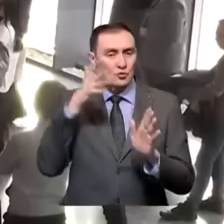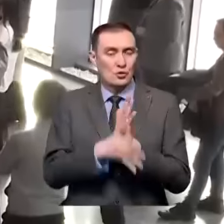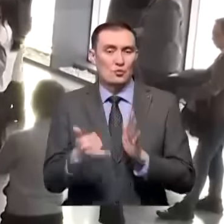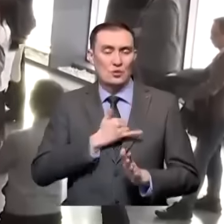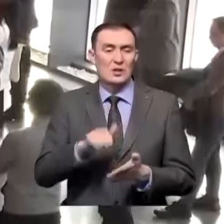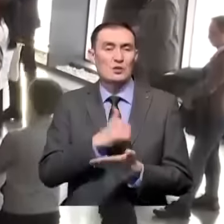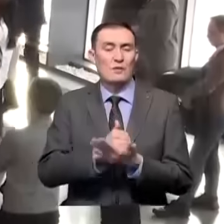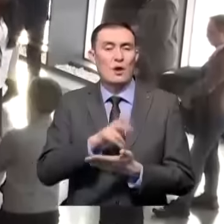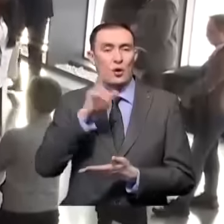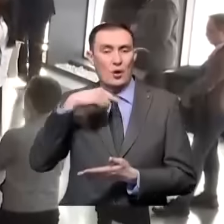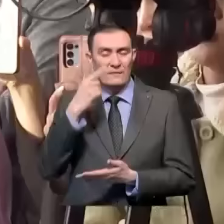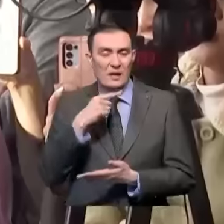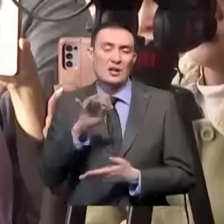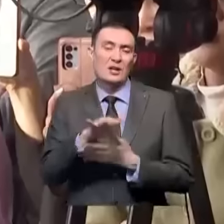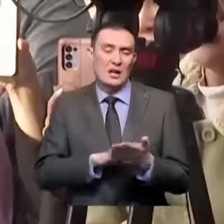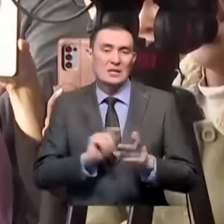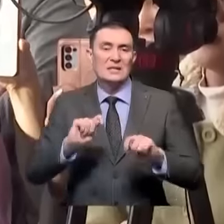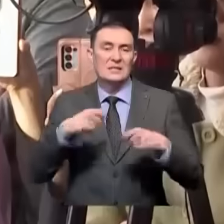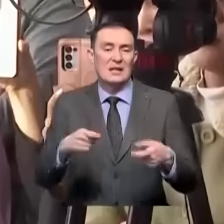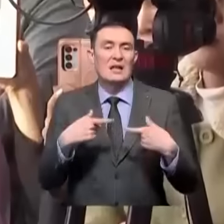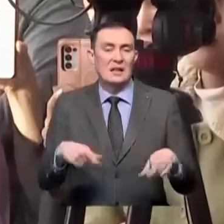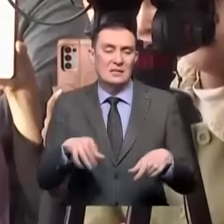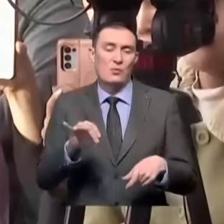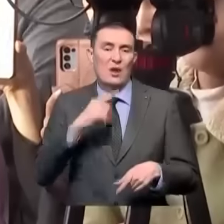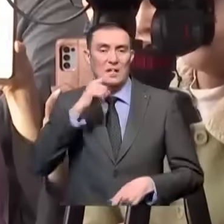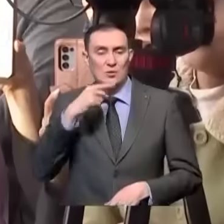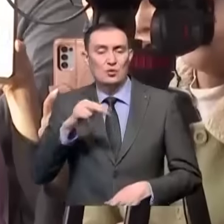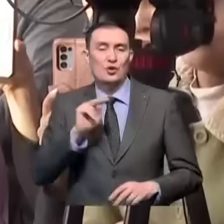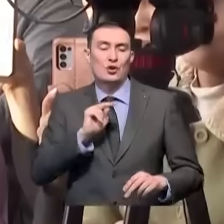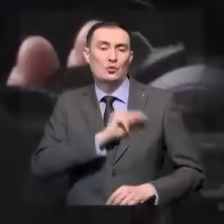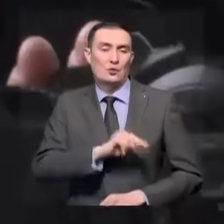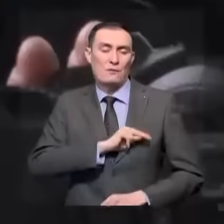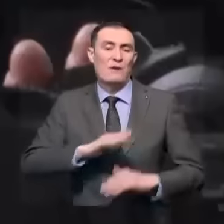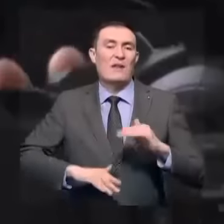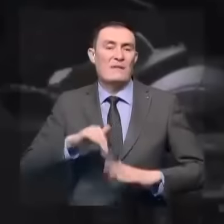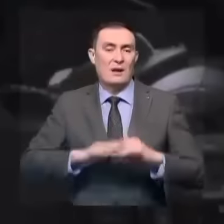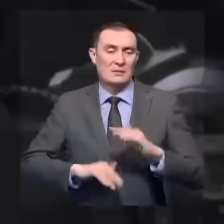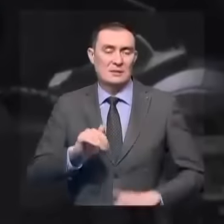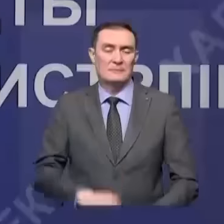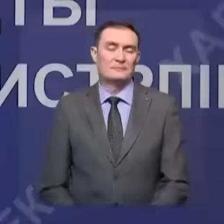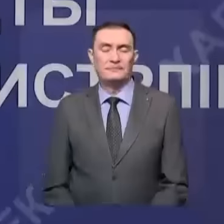стране основы корейского языка и далее сдать тест по языку и трудовой квалификации.